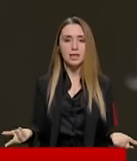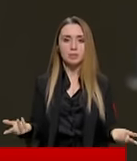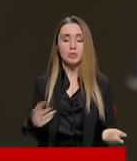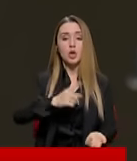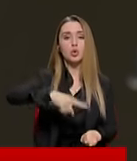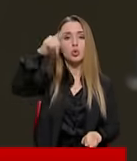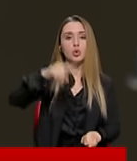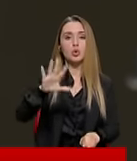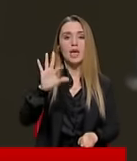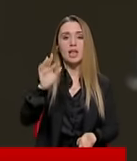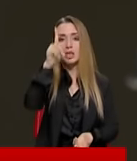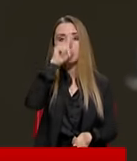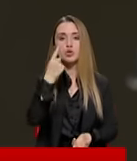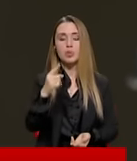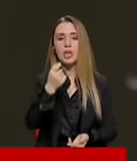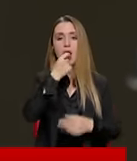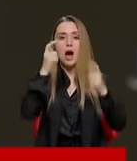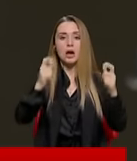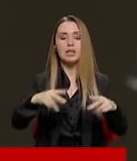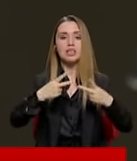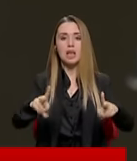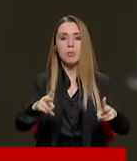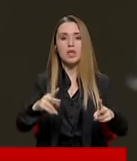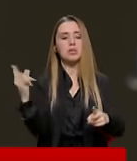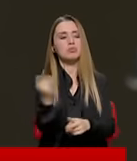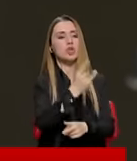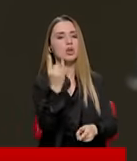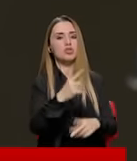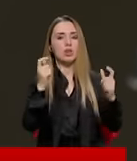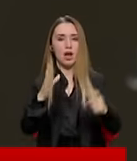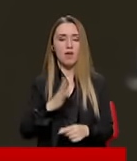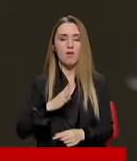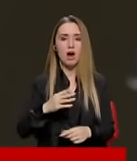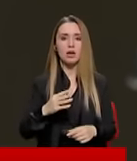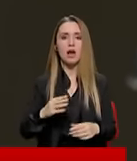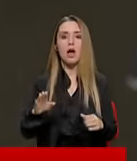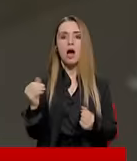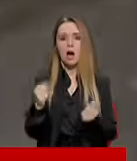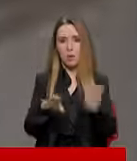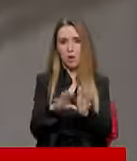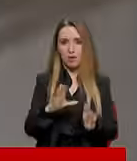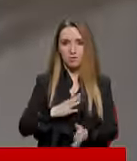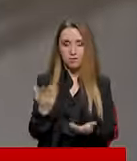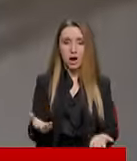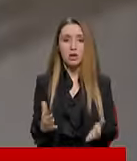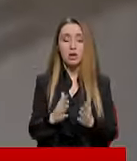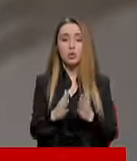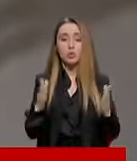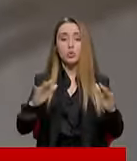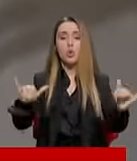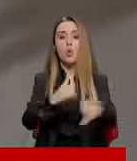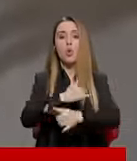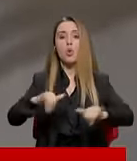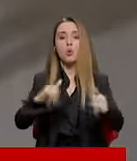Günlük 50 100.000 Ankaralının orada serbest gezeceği bir alan olacak otoparkı var Ama dediğim gibi büyük oyuncakları